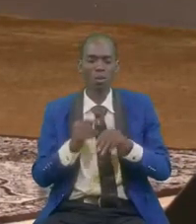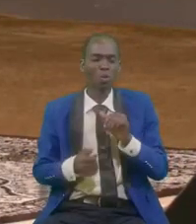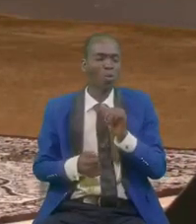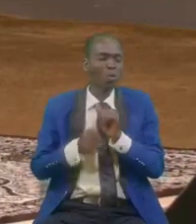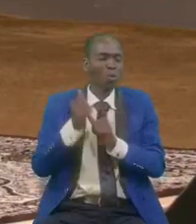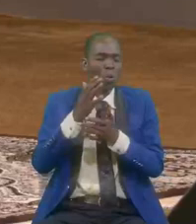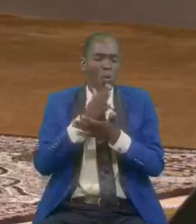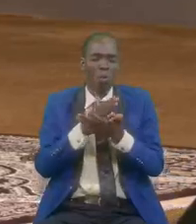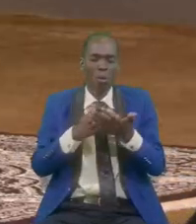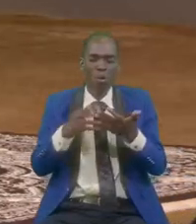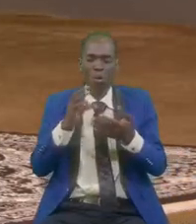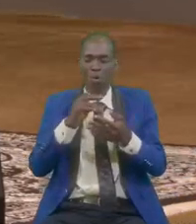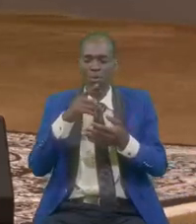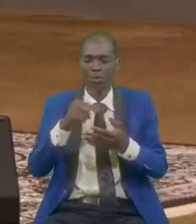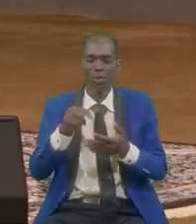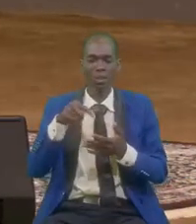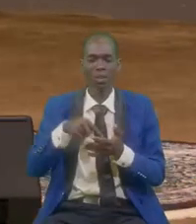terre.